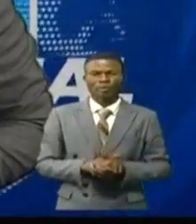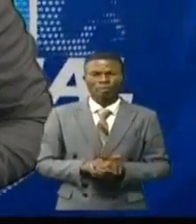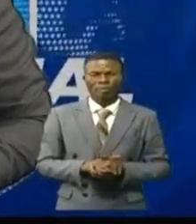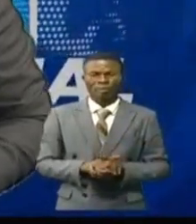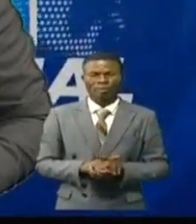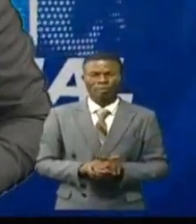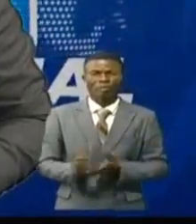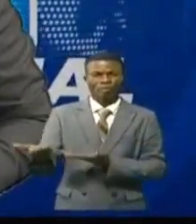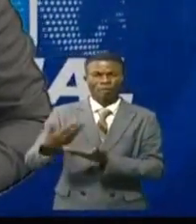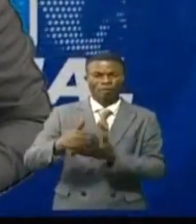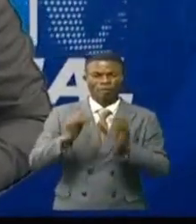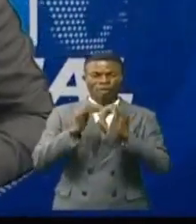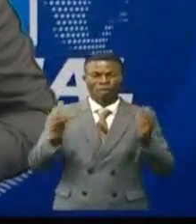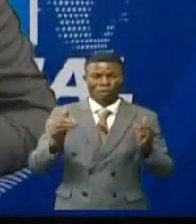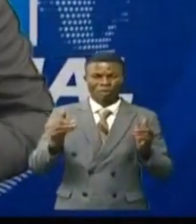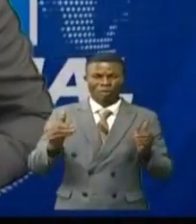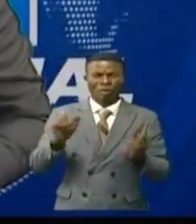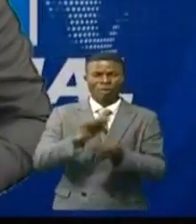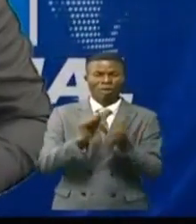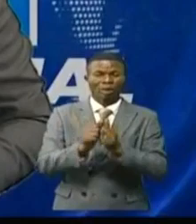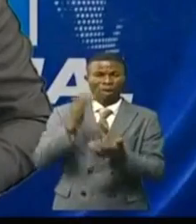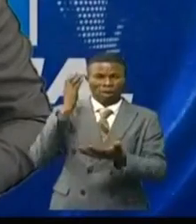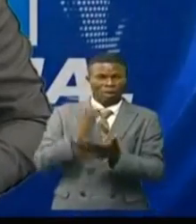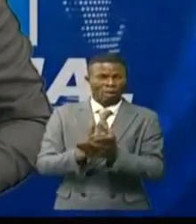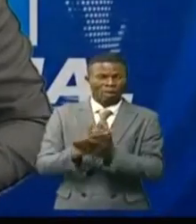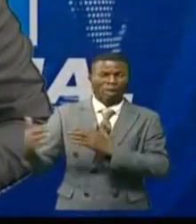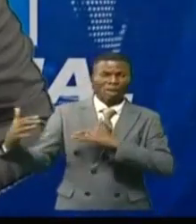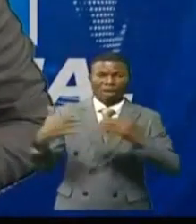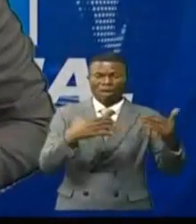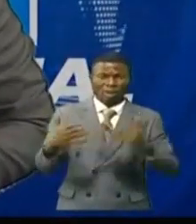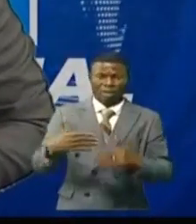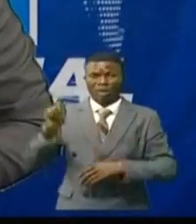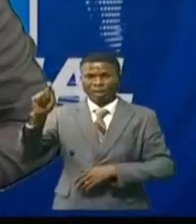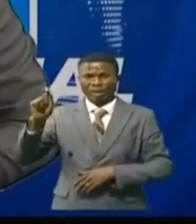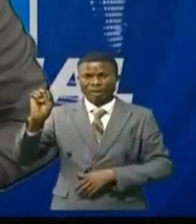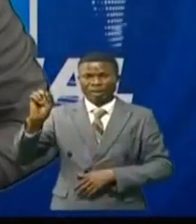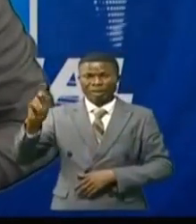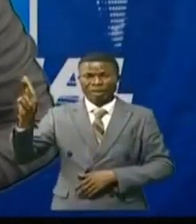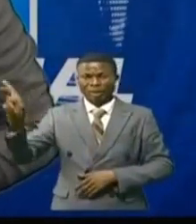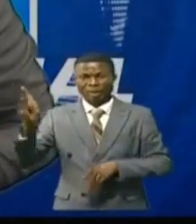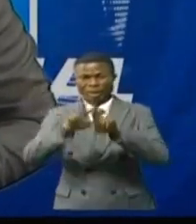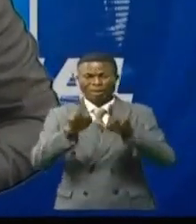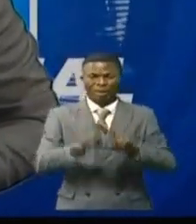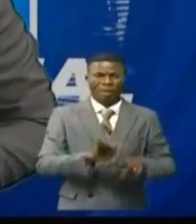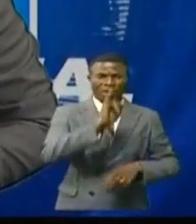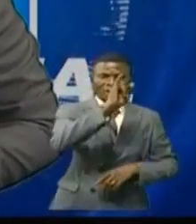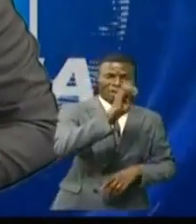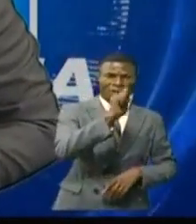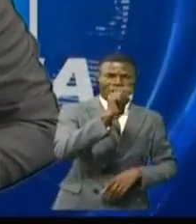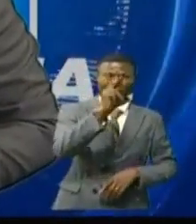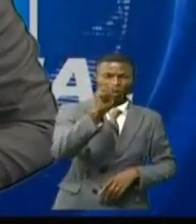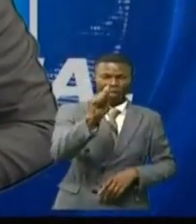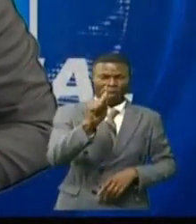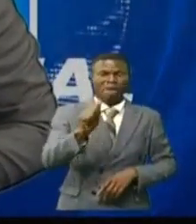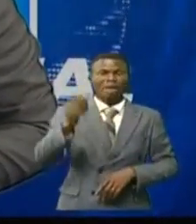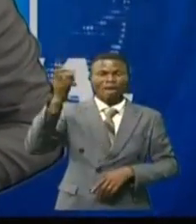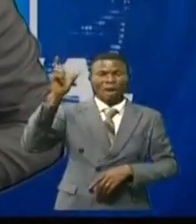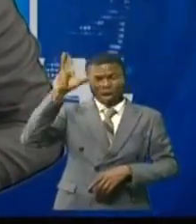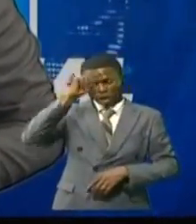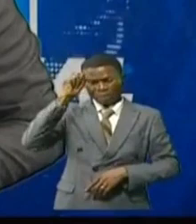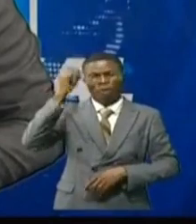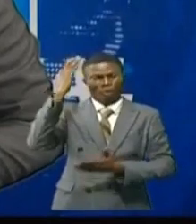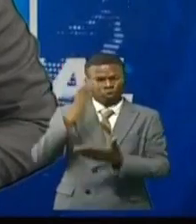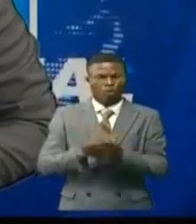Le retour de la paix et la cessation définitive des hostilités entre Teke et Akkad dans le Maïndoumbé, c'est ce vœu ardemment exprimé par le chef de